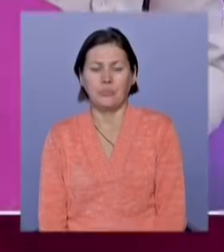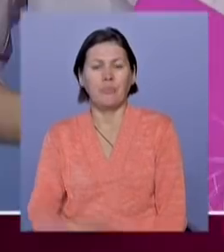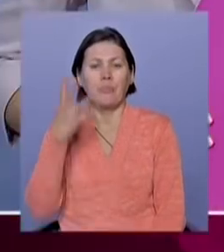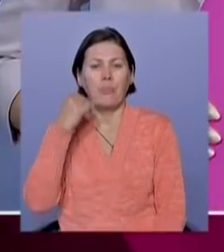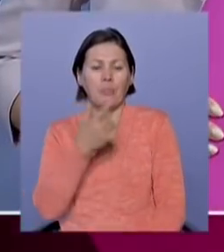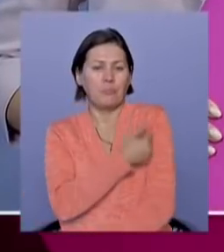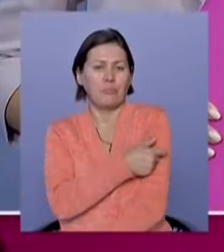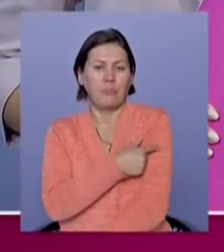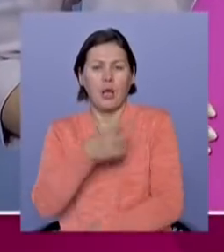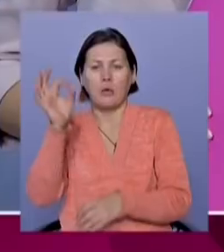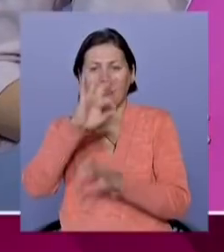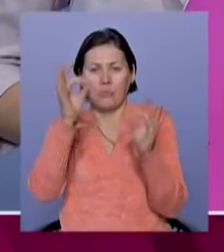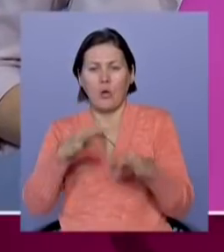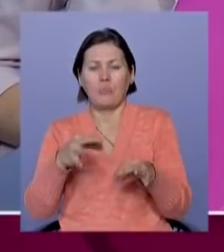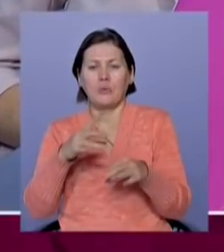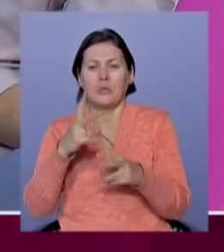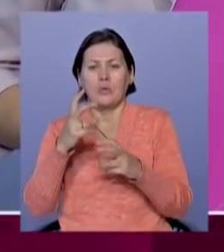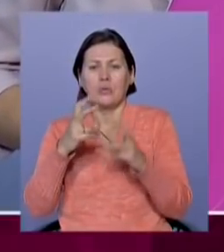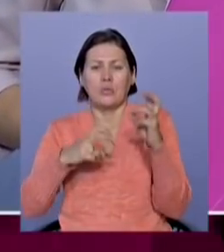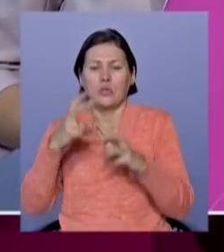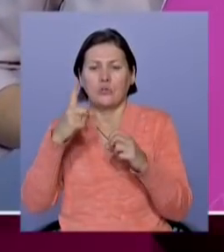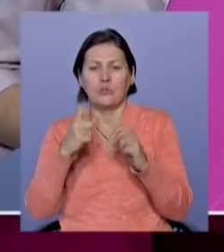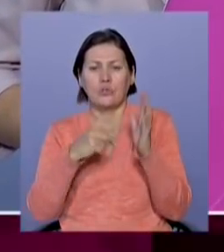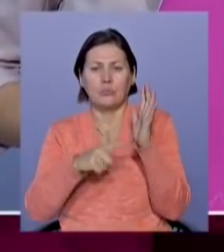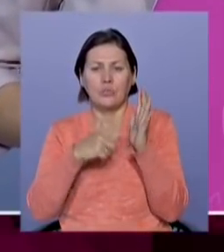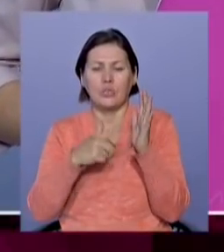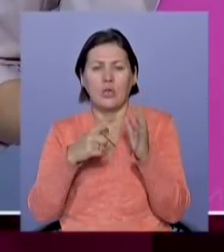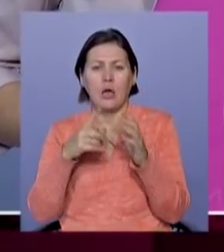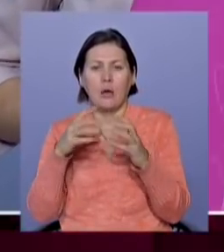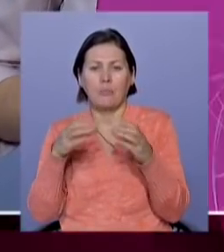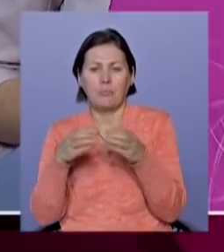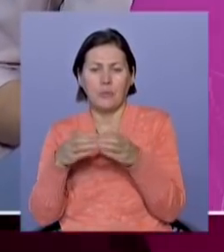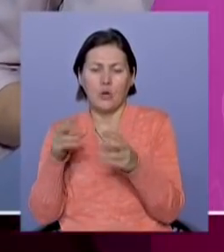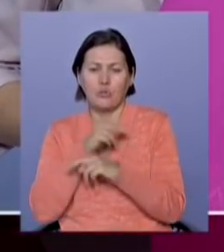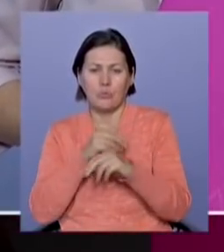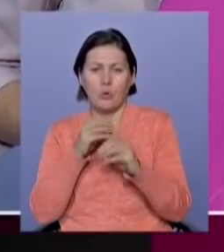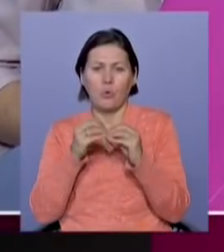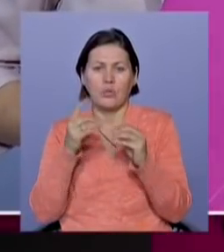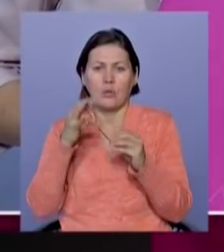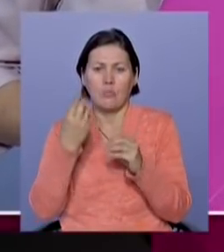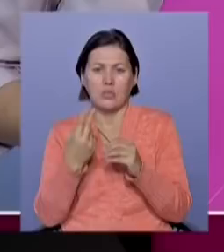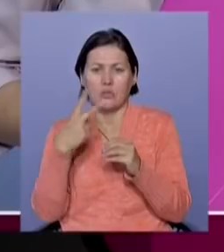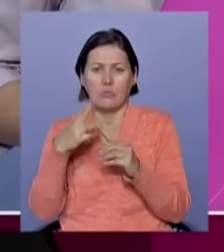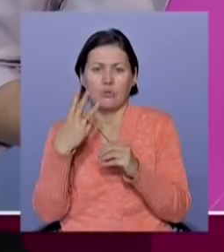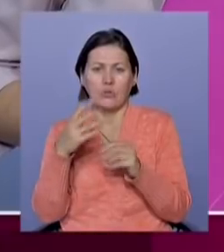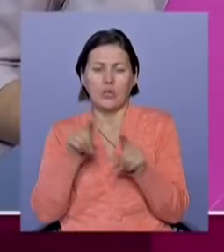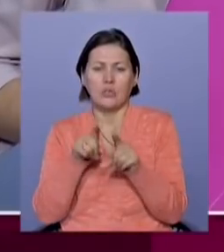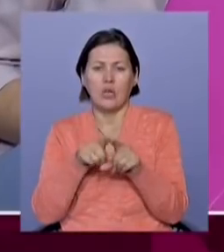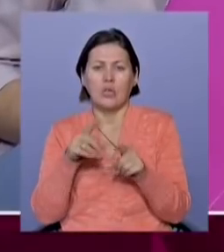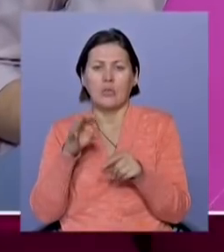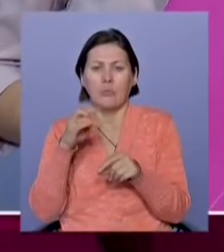Алматыдағы медициналық жедел жәрдем станциясында 177 бригада жұмыс істейді. Оның 10 реанимациялық, 23 қарқынды